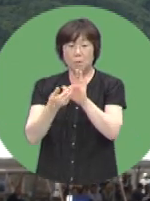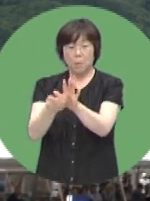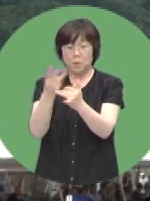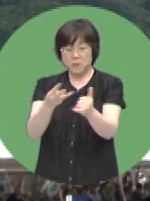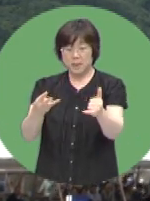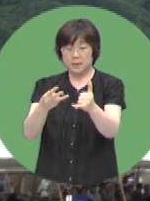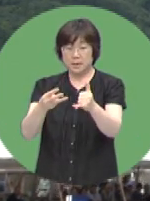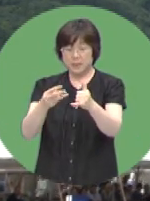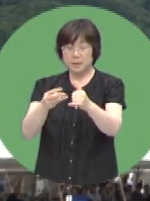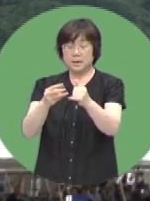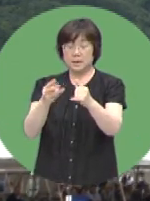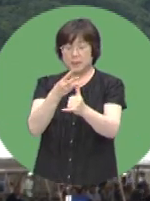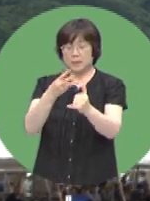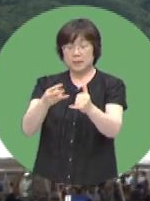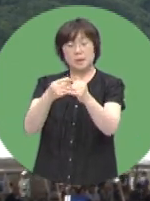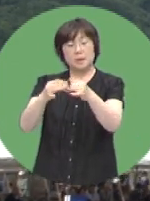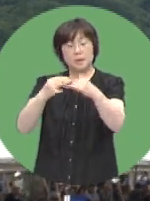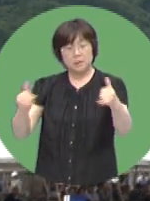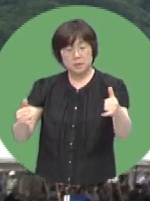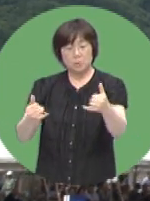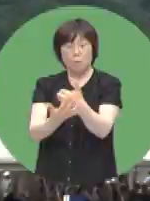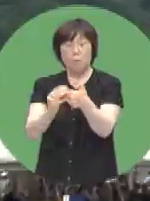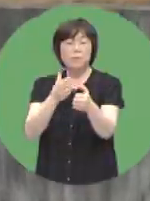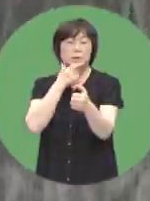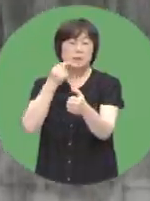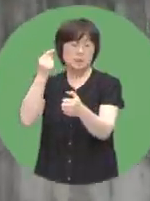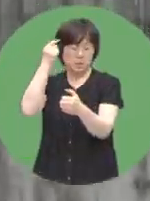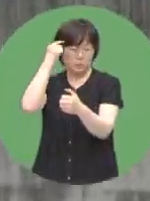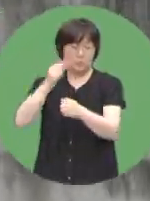者の皆さんとともに守ってまいりたいと思います。